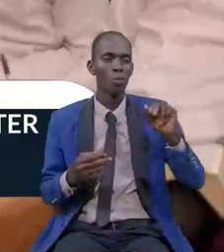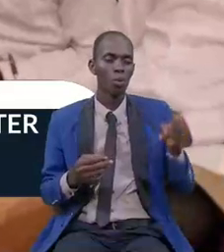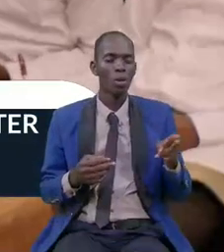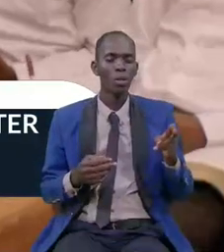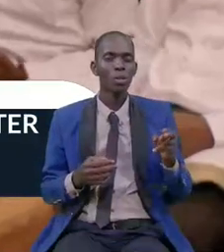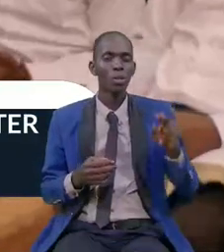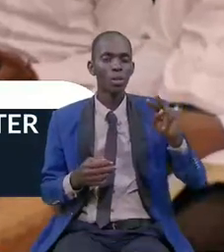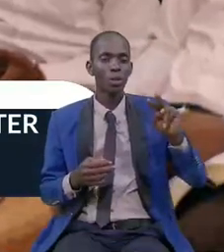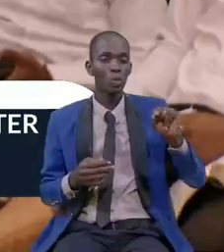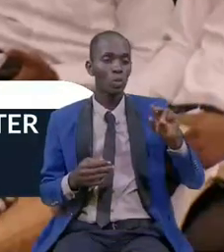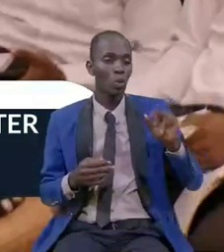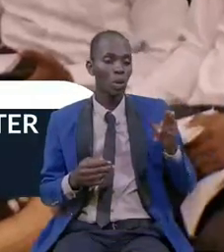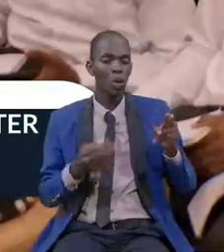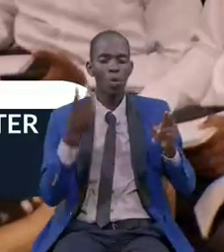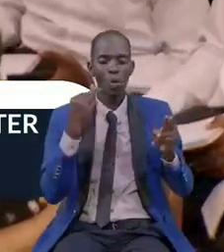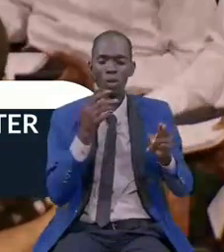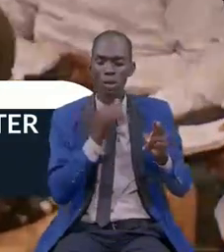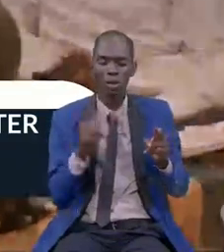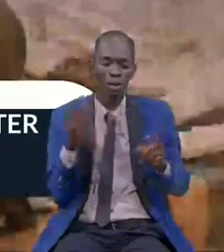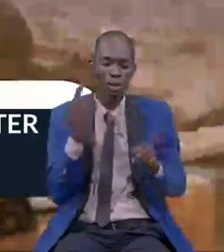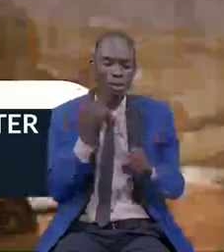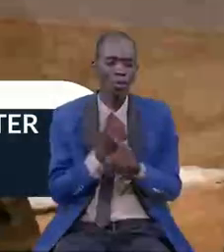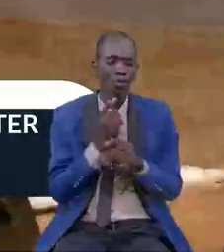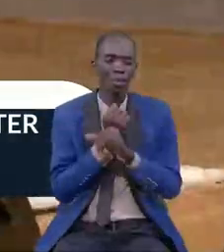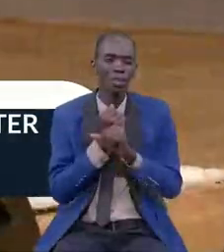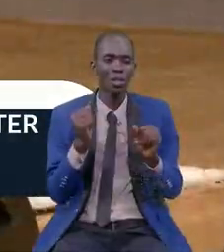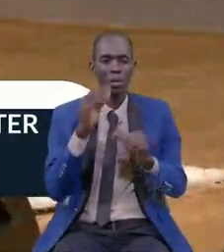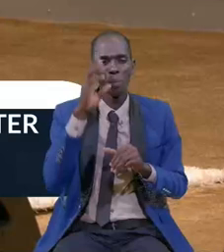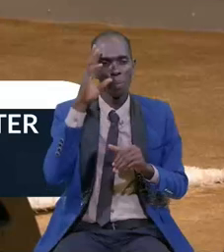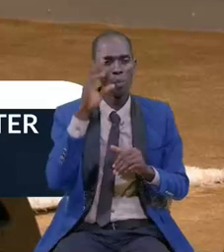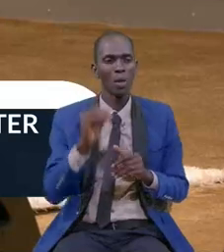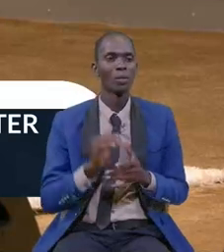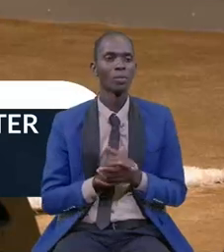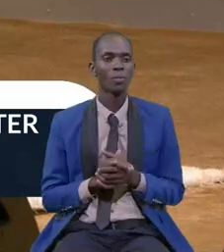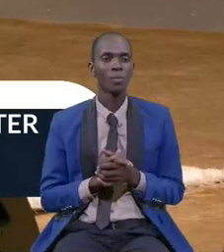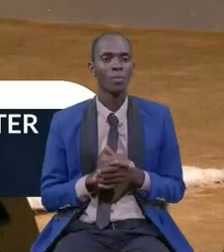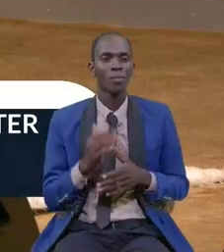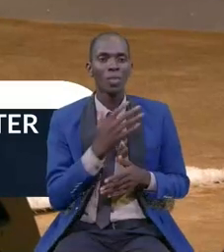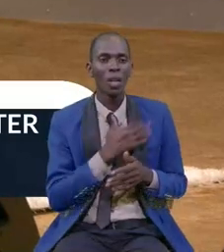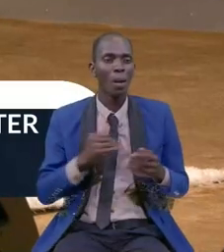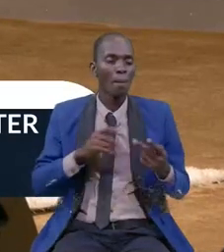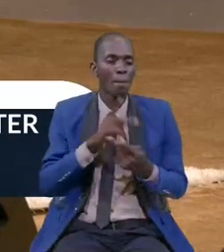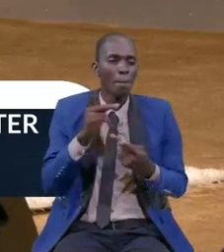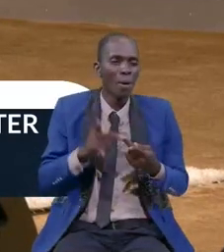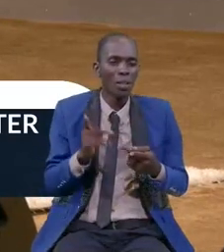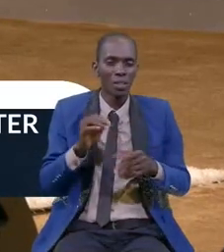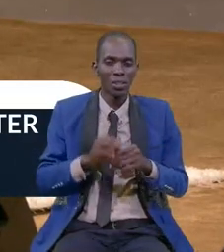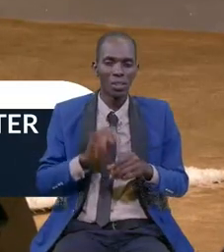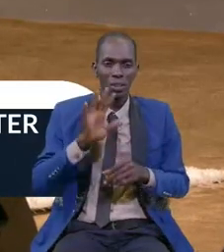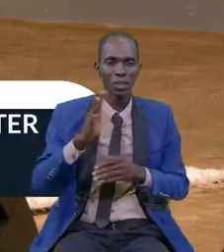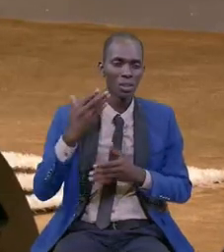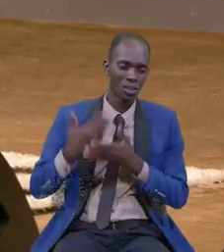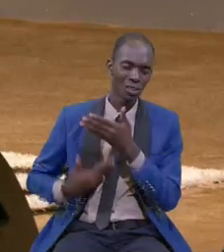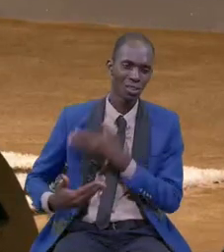homme juste et intègre dans son temps Noé